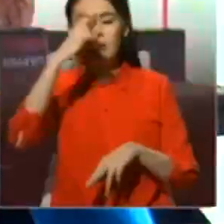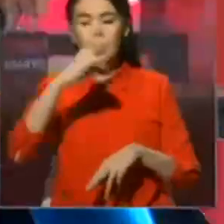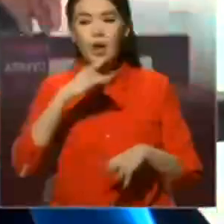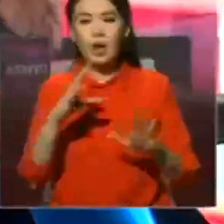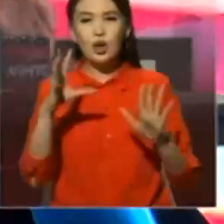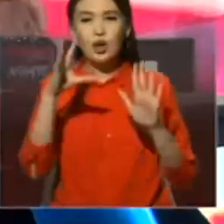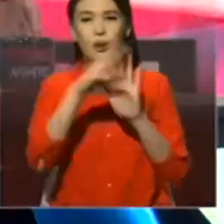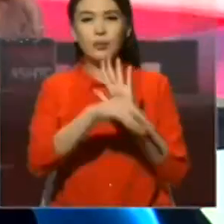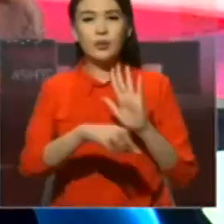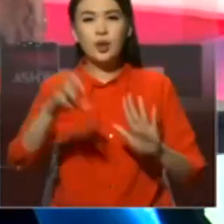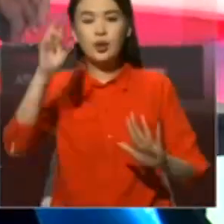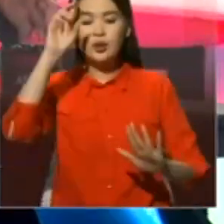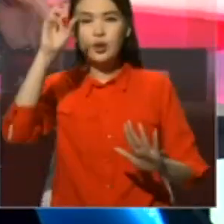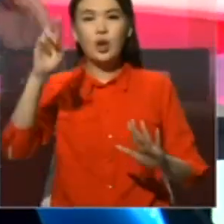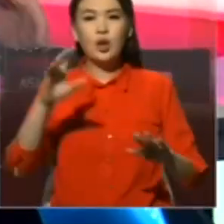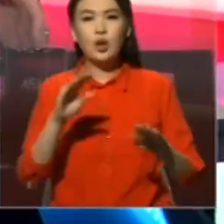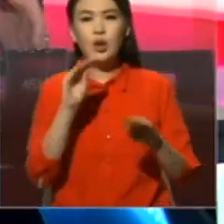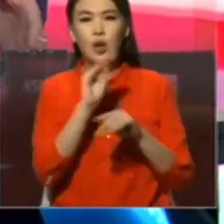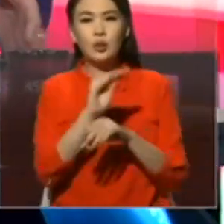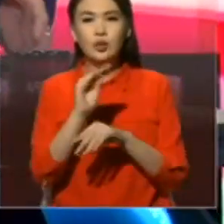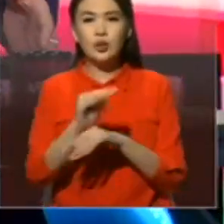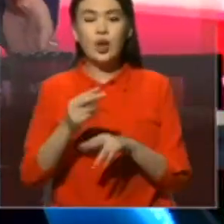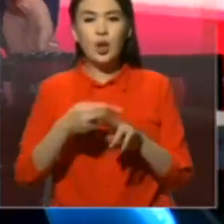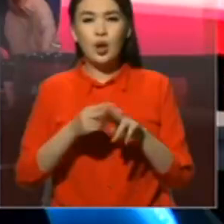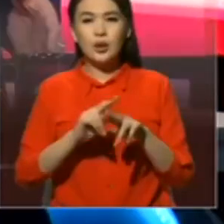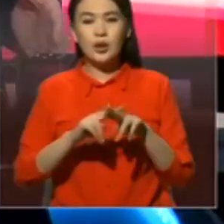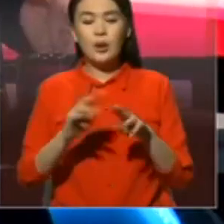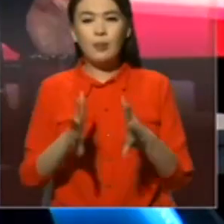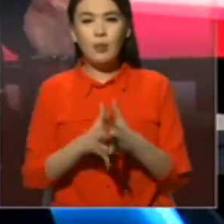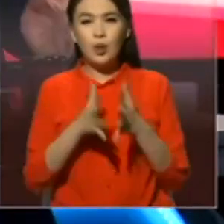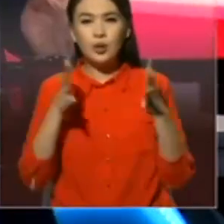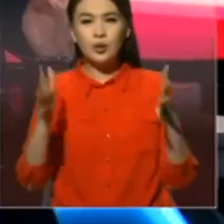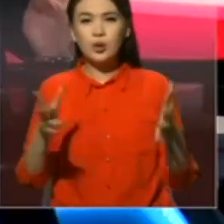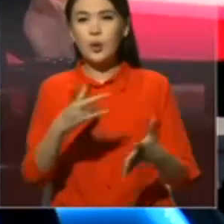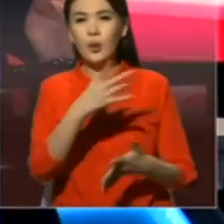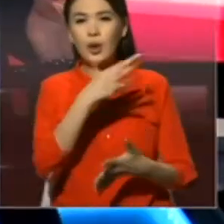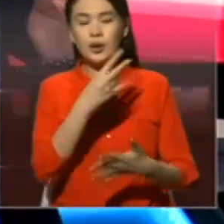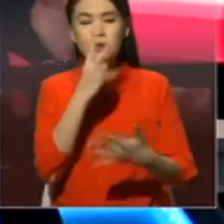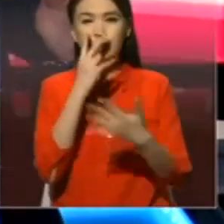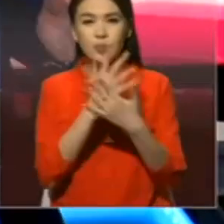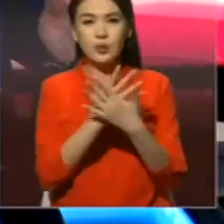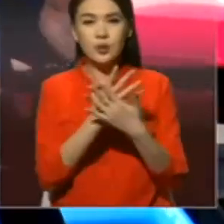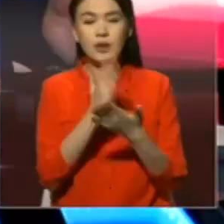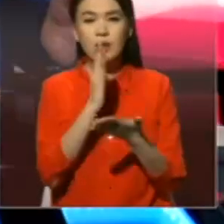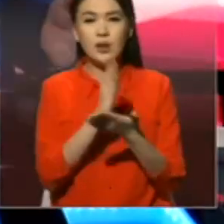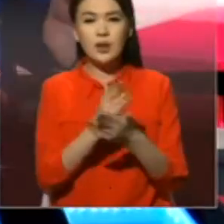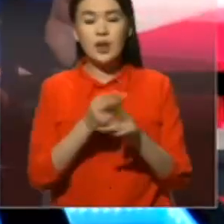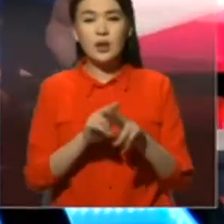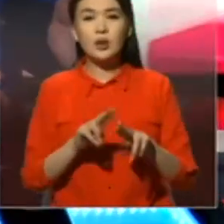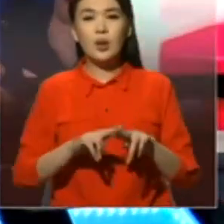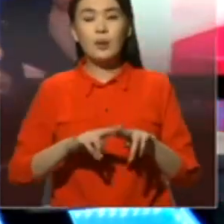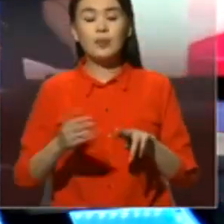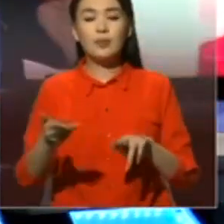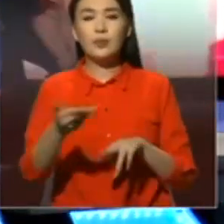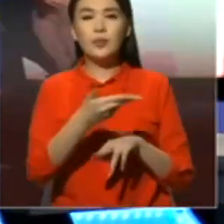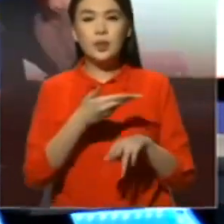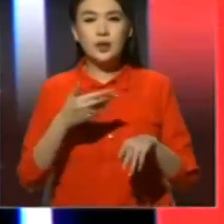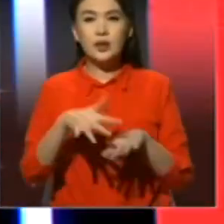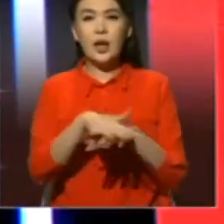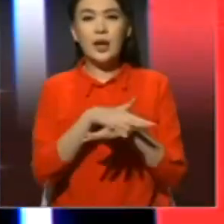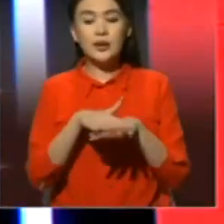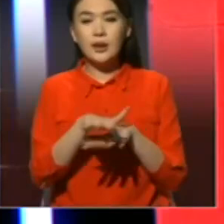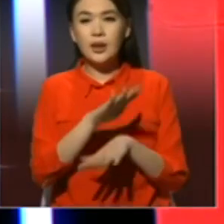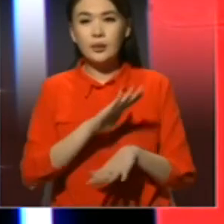құрамында мемлекет құраушы ұлттың басым көп екендігі міне бүгін уақыттың өзі көрсетіп отыр. Сондықтан біз қазір халықтар